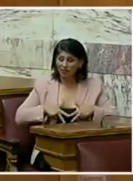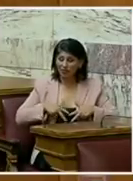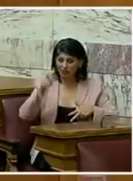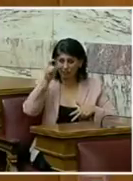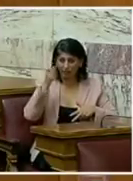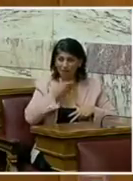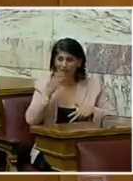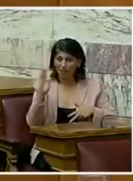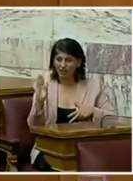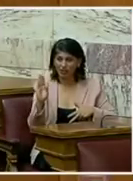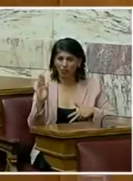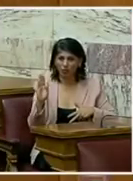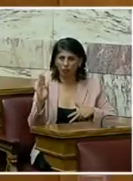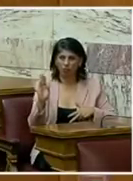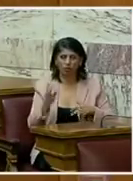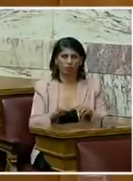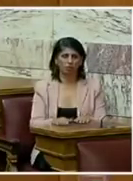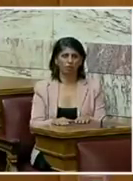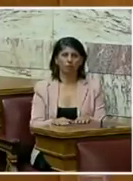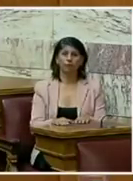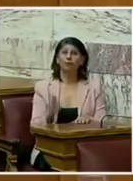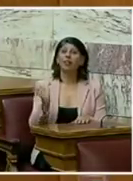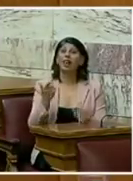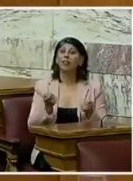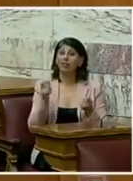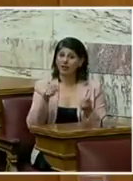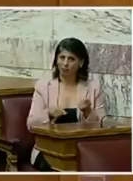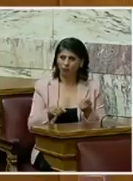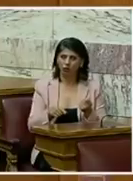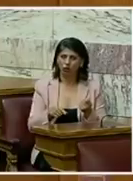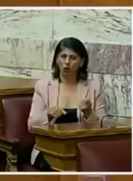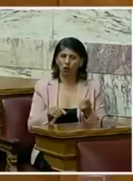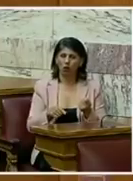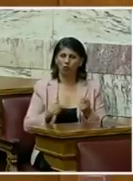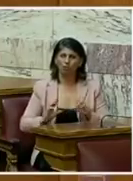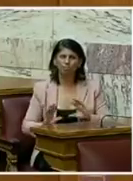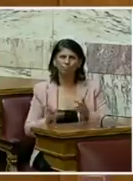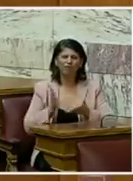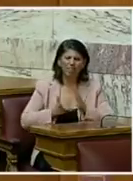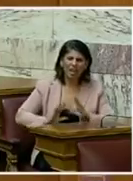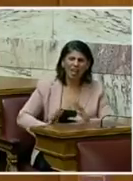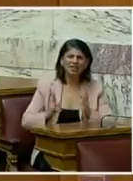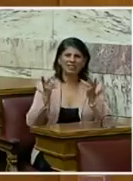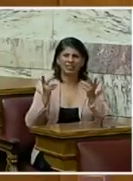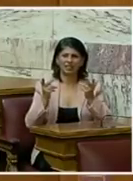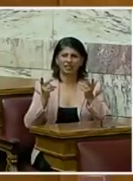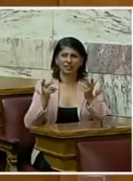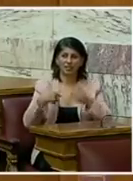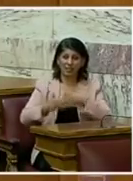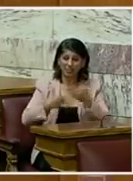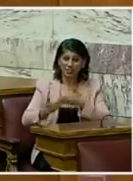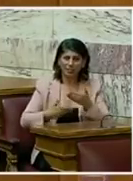Βενιζέλος. Για ένα πολιτικό σύστημα καινούριο. Και αν δεν συμβεί αυτό, η βίαιη εξέγερση είναι αναπόφευκτη και οι εξελίξεις απρόβλεπτες και